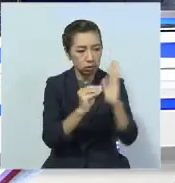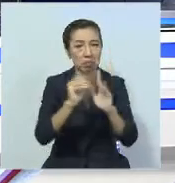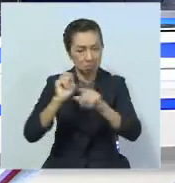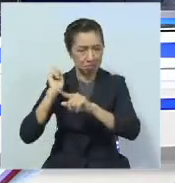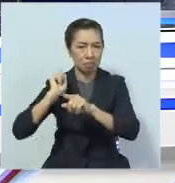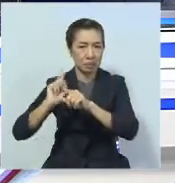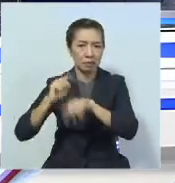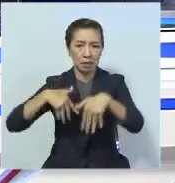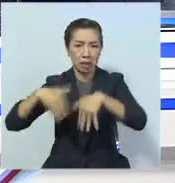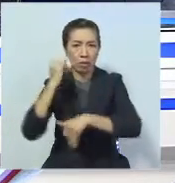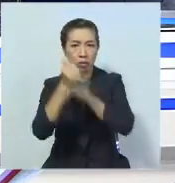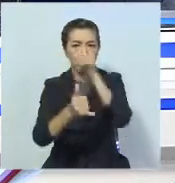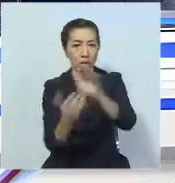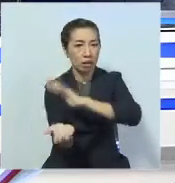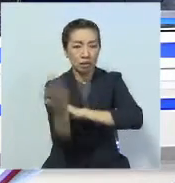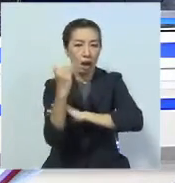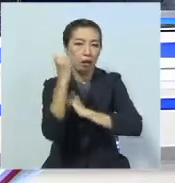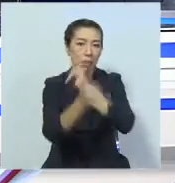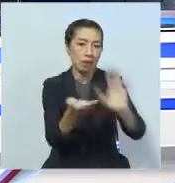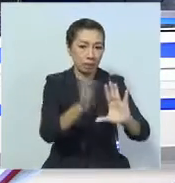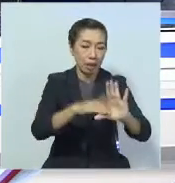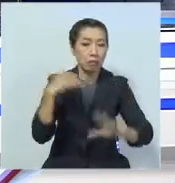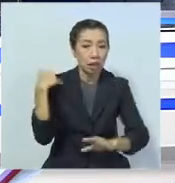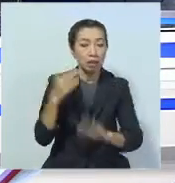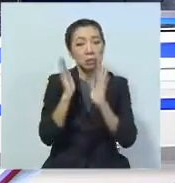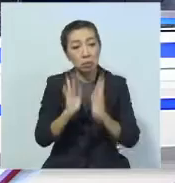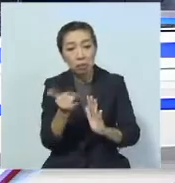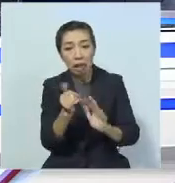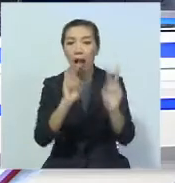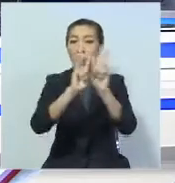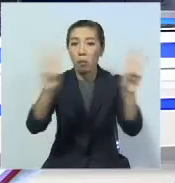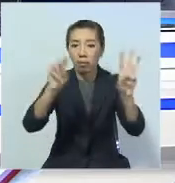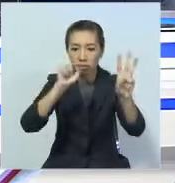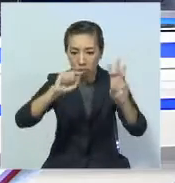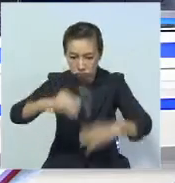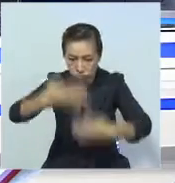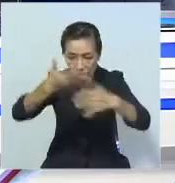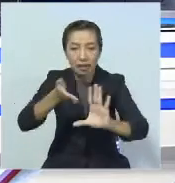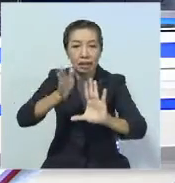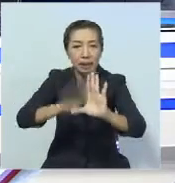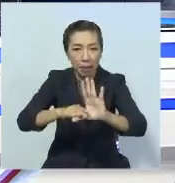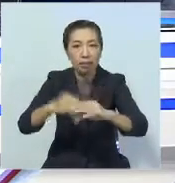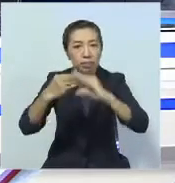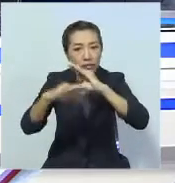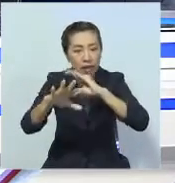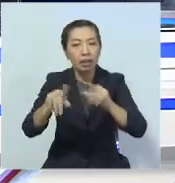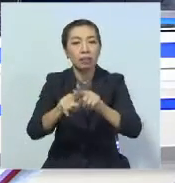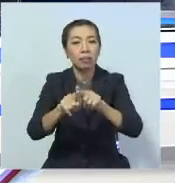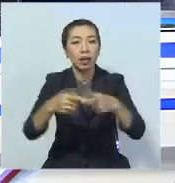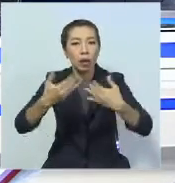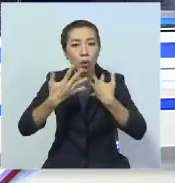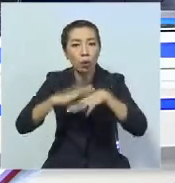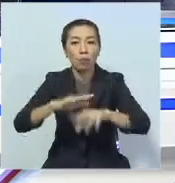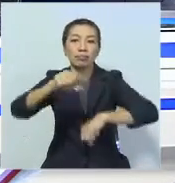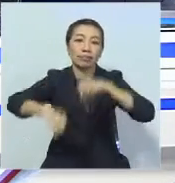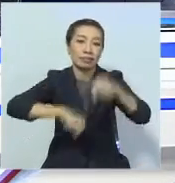าศก็คึกคักตั้งแต่ช่วงเช้าที่ผ่านมาในขณะที่บางส่วนก็เข้าไปลงทะเบียนในเว็บไซต์ซึ่งก็ถือว่าเป็นการเปิดช่องทางให้ประชาชนสาม